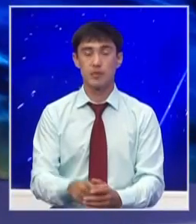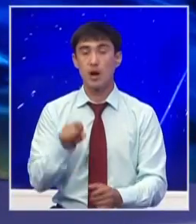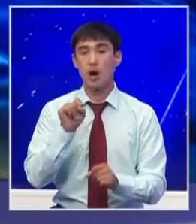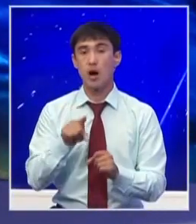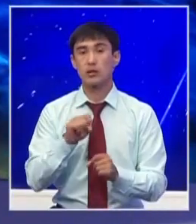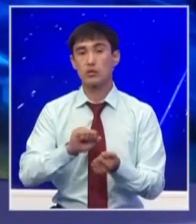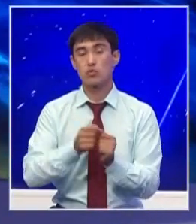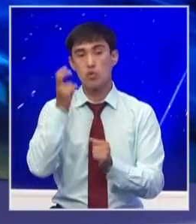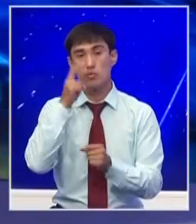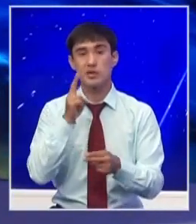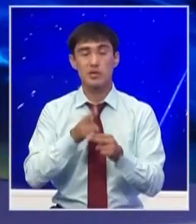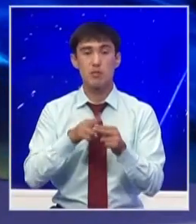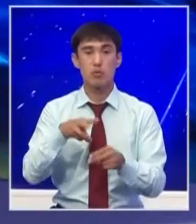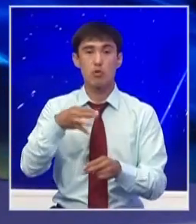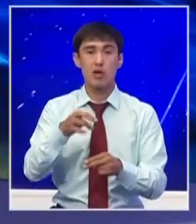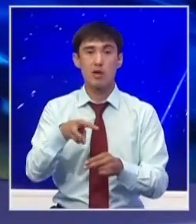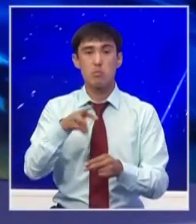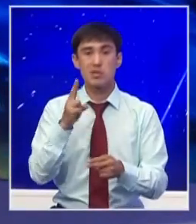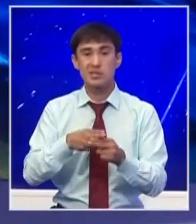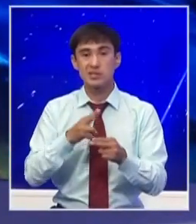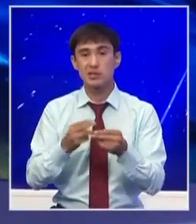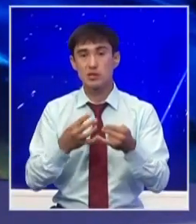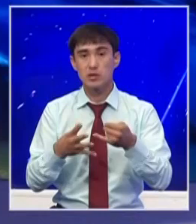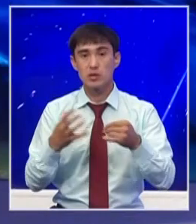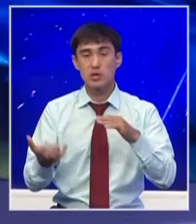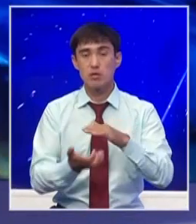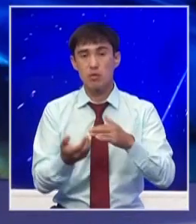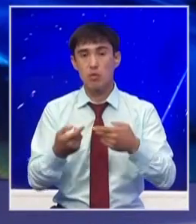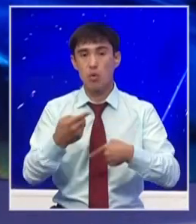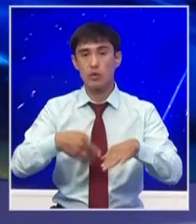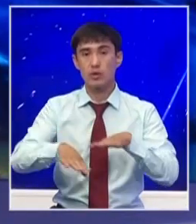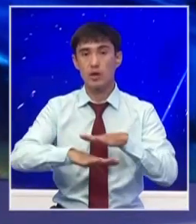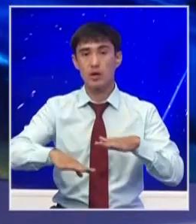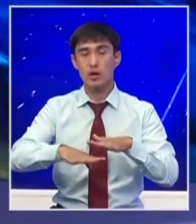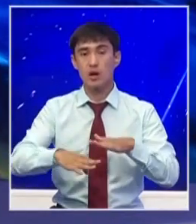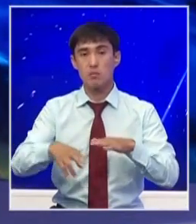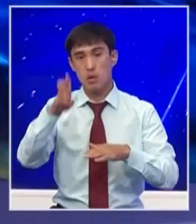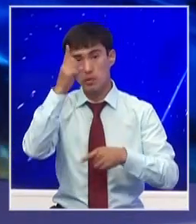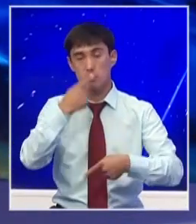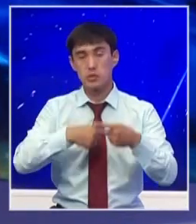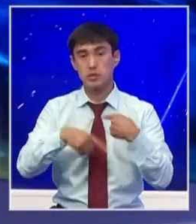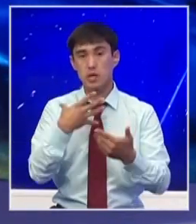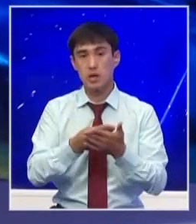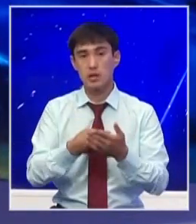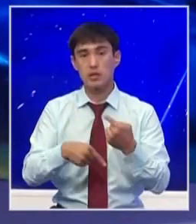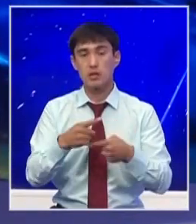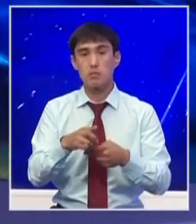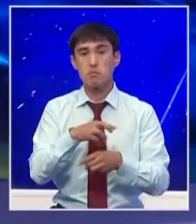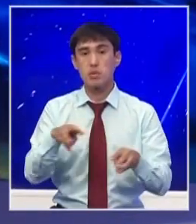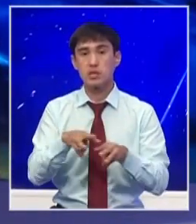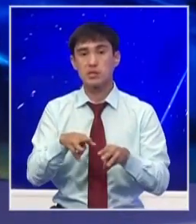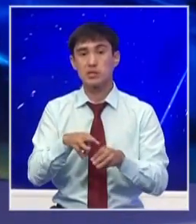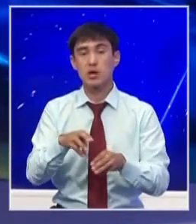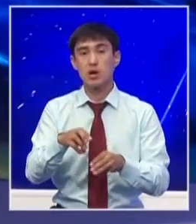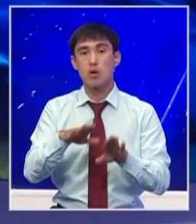Алтын, көмір, темір, мұнай, мыс, кен орындары мемлекет меншігіне қайтарылды. Қазақстан Республикасы премьер-министрінің бірінші орынбасары Роман